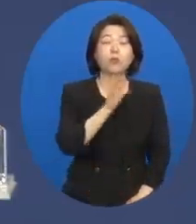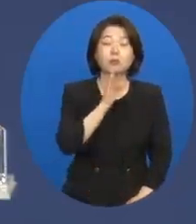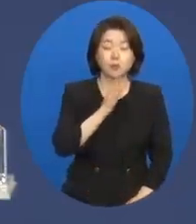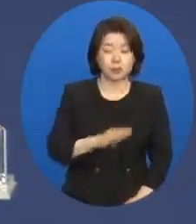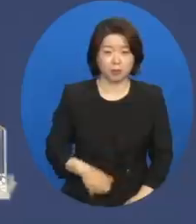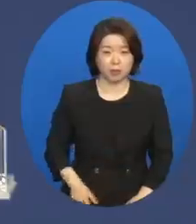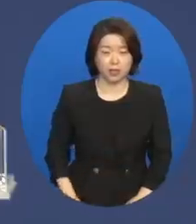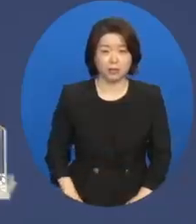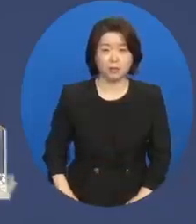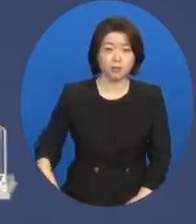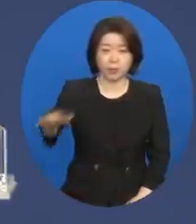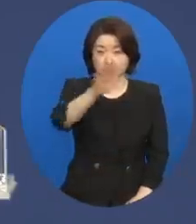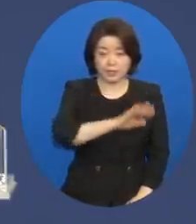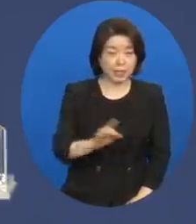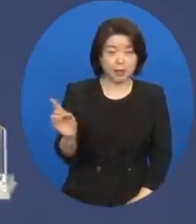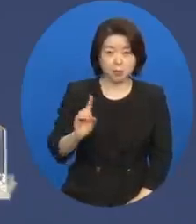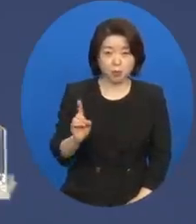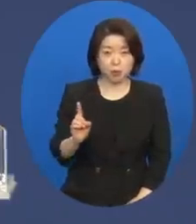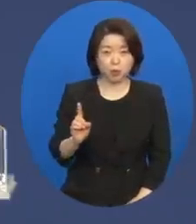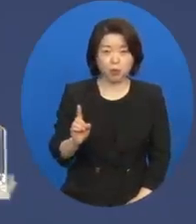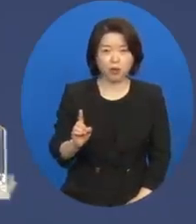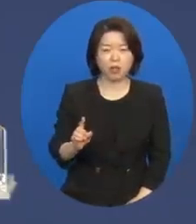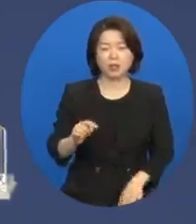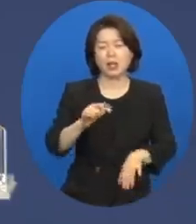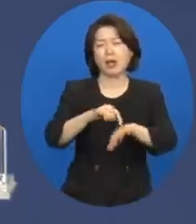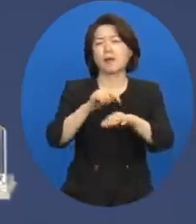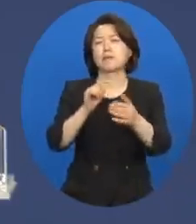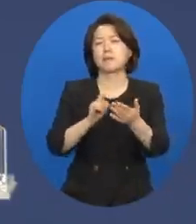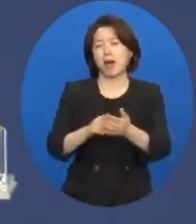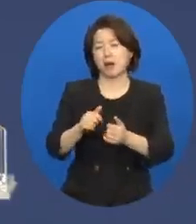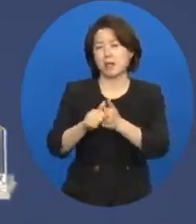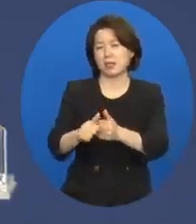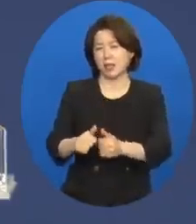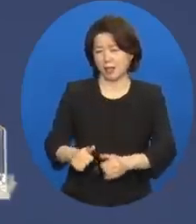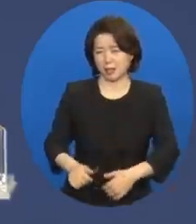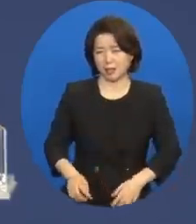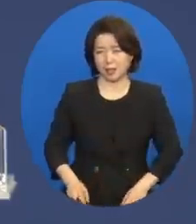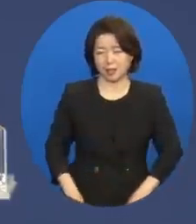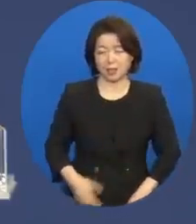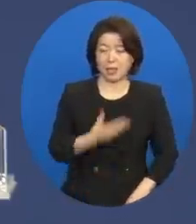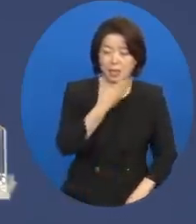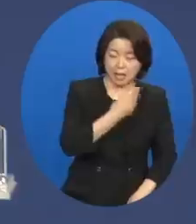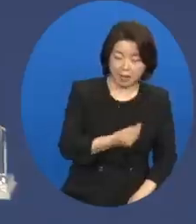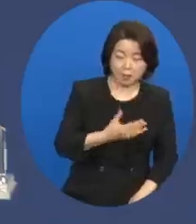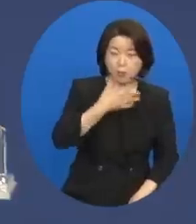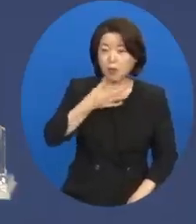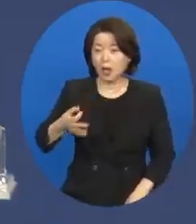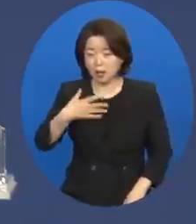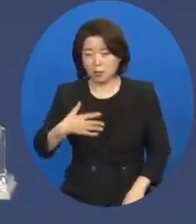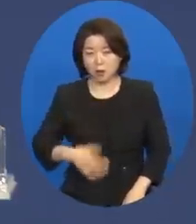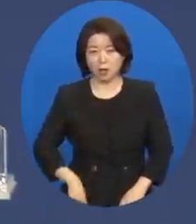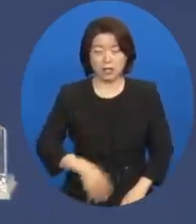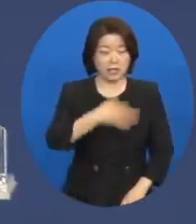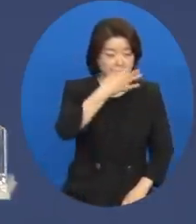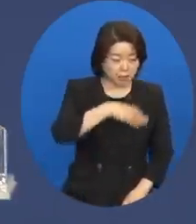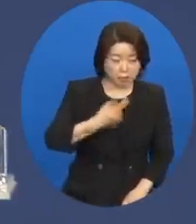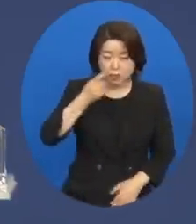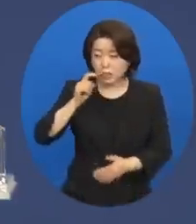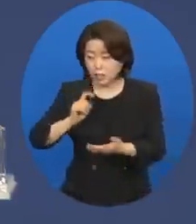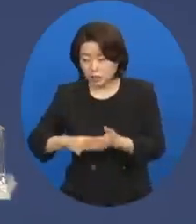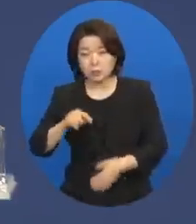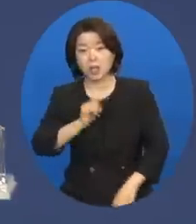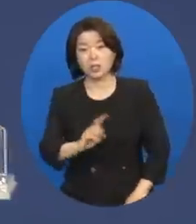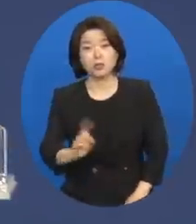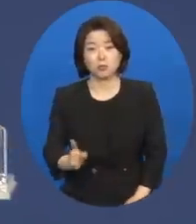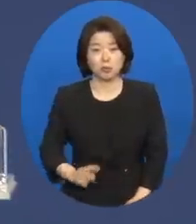이게 전부 무슨 얘기죠? 다? 전부 마음에 달린 거예요. 행복하다, 불행하다, 힘들다, 쉽다. 여러분